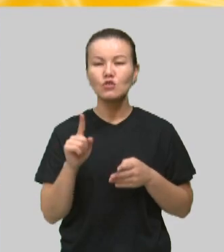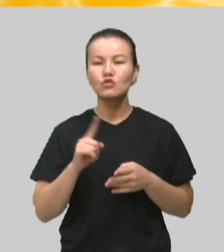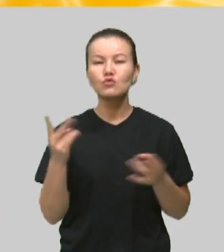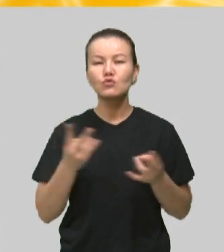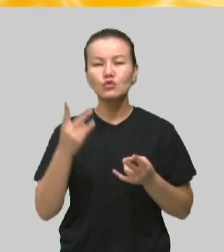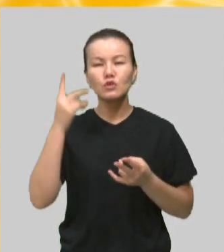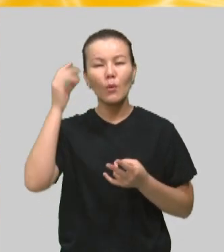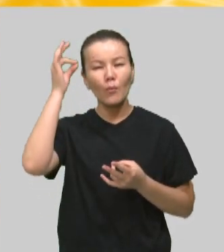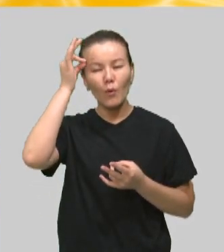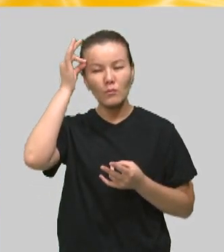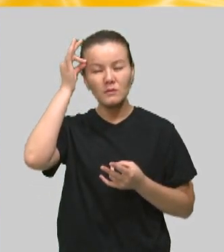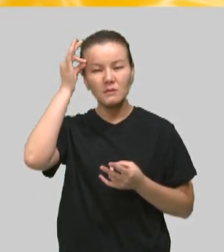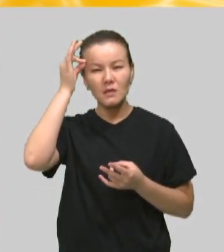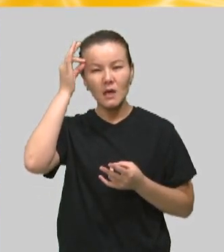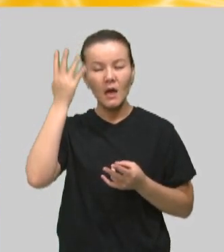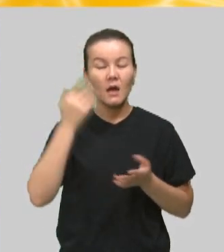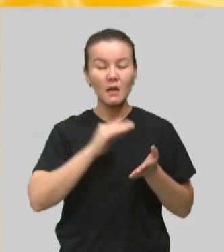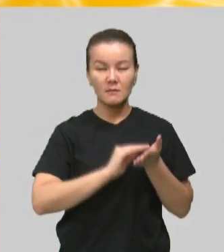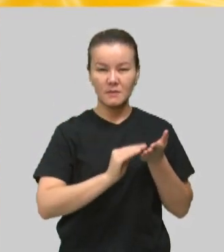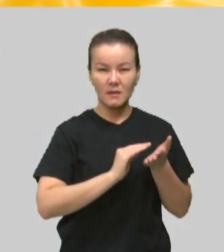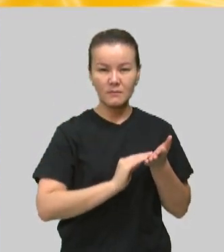записи однокоренных слов?